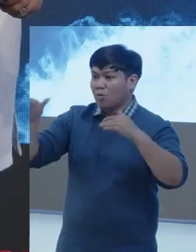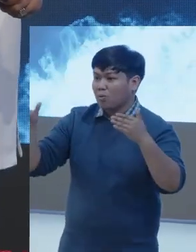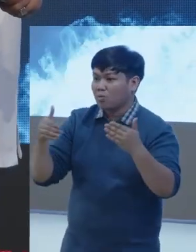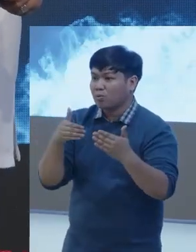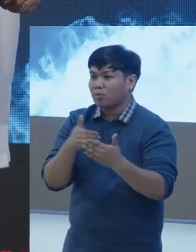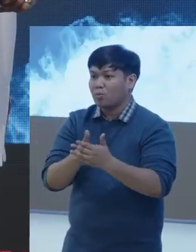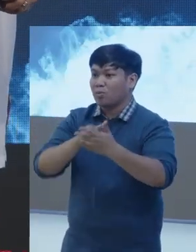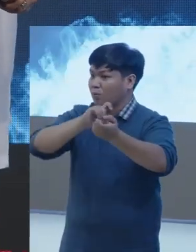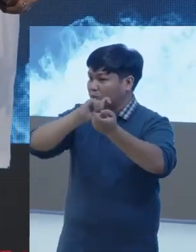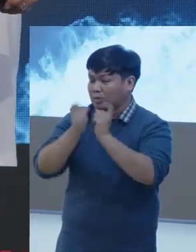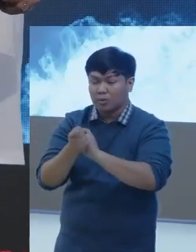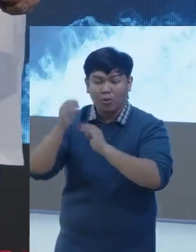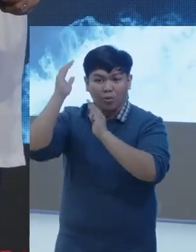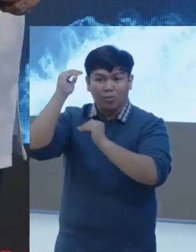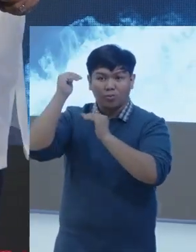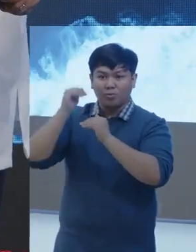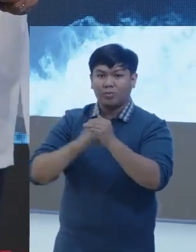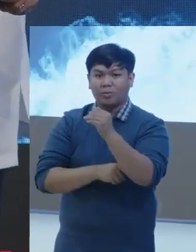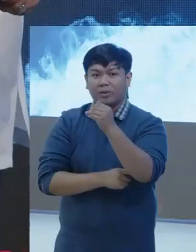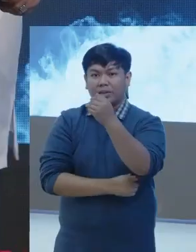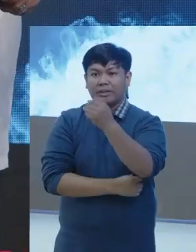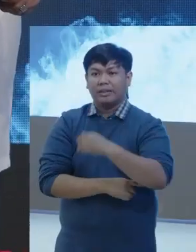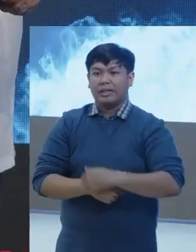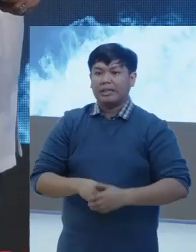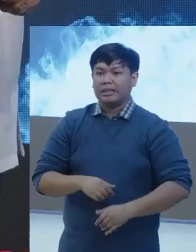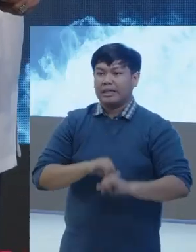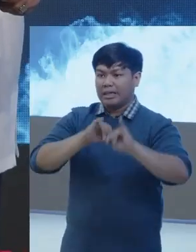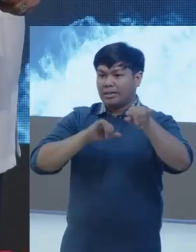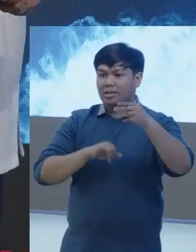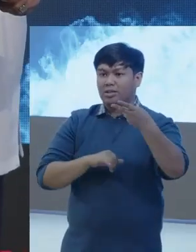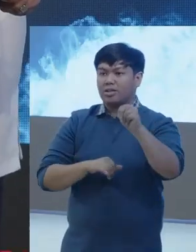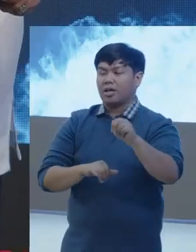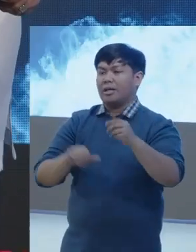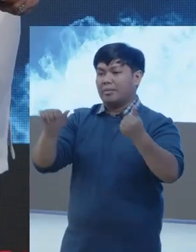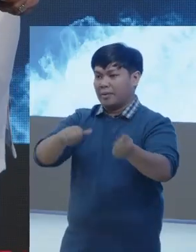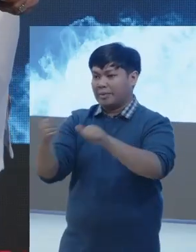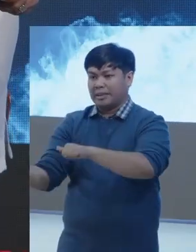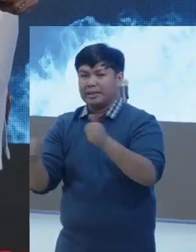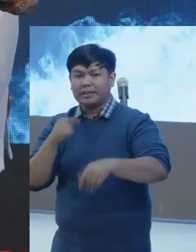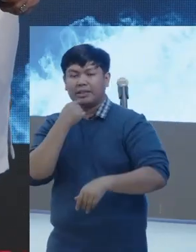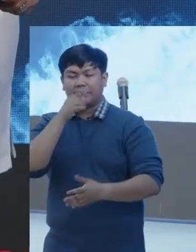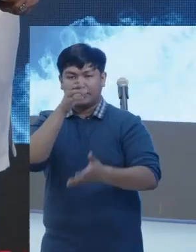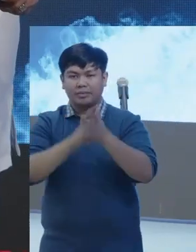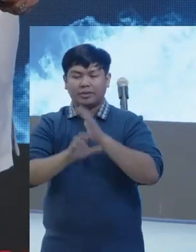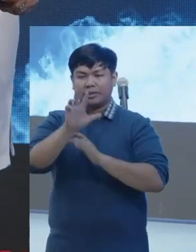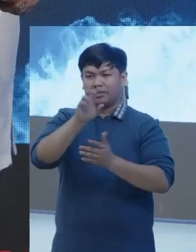turn. Mas masahol naman po si John the Baptist, sabi niya sa Matthew 3:7,